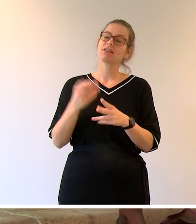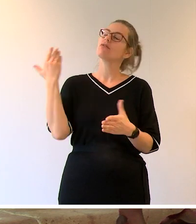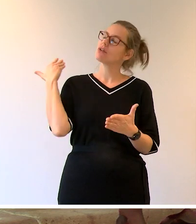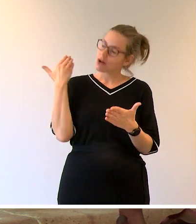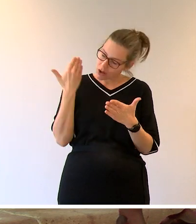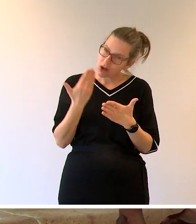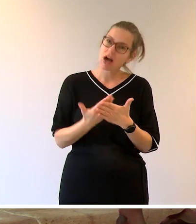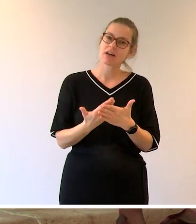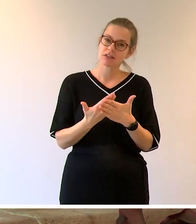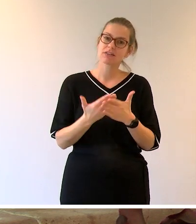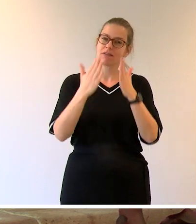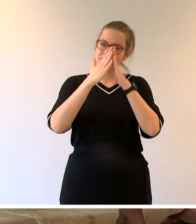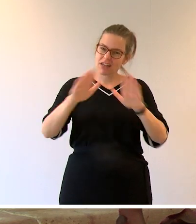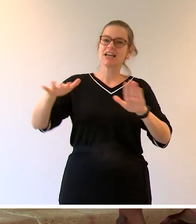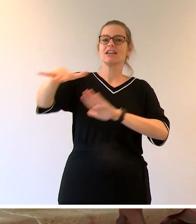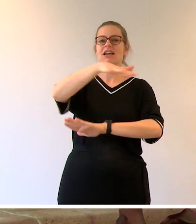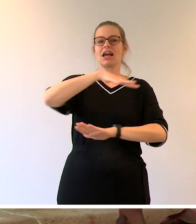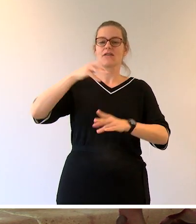gegarandeerd vrederijk.